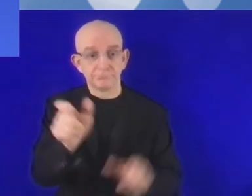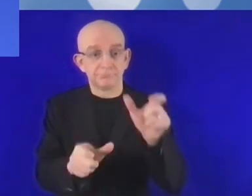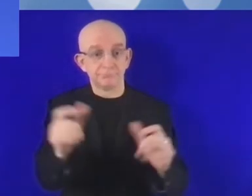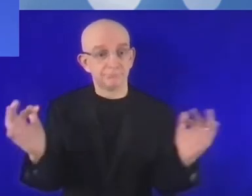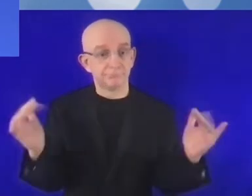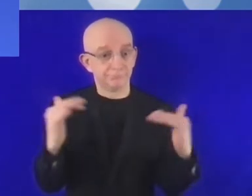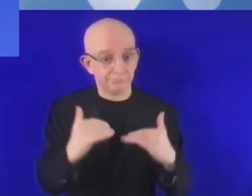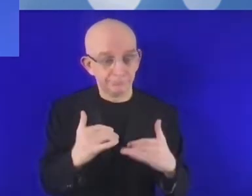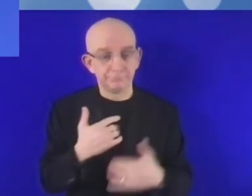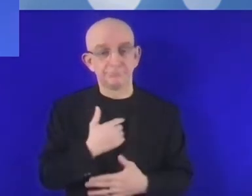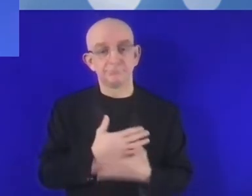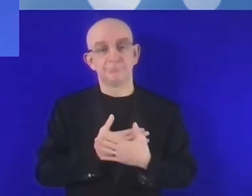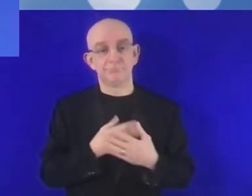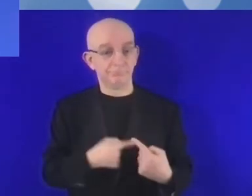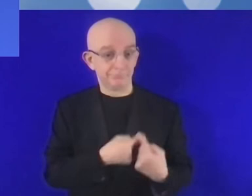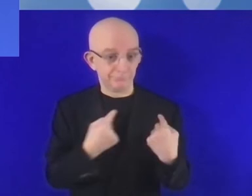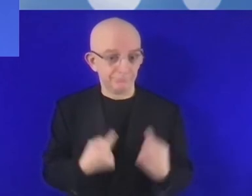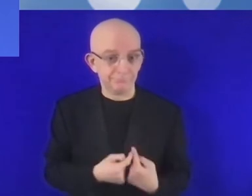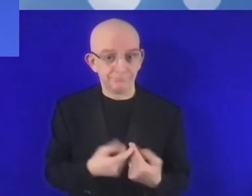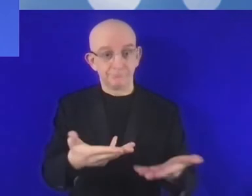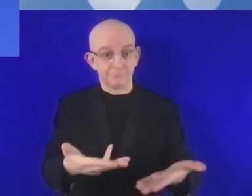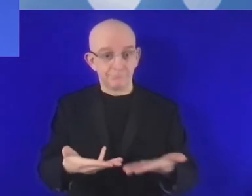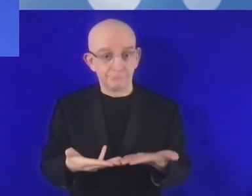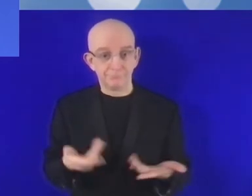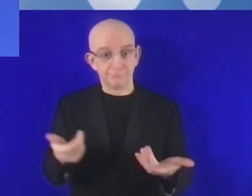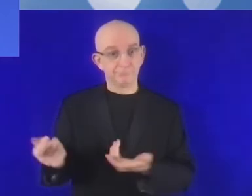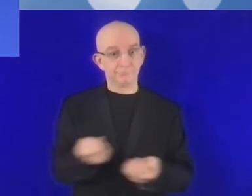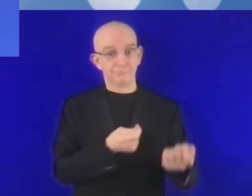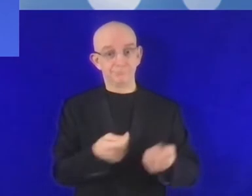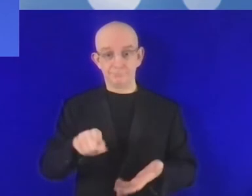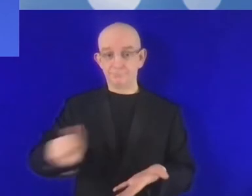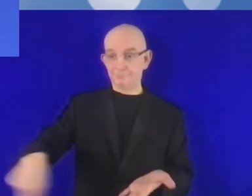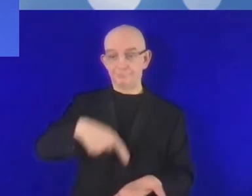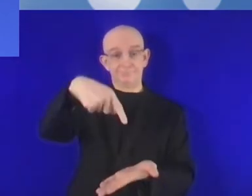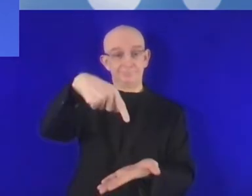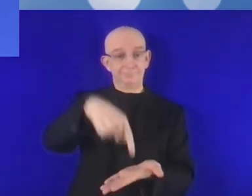كاتوفيتسا، المدينة التي تتغير وتصبح أحدث